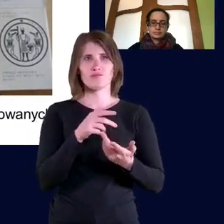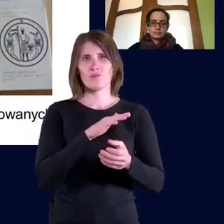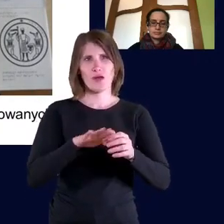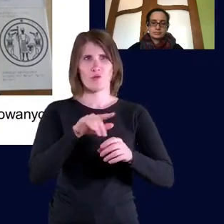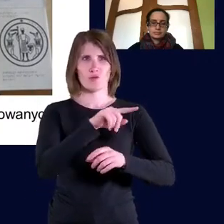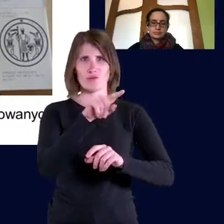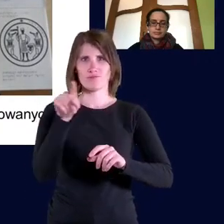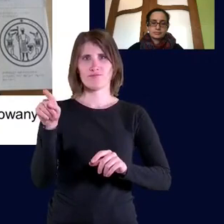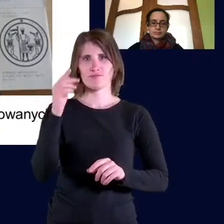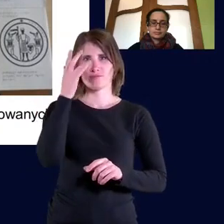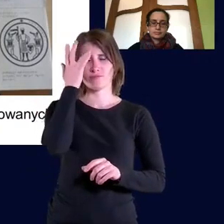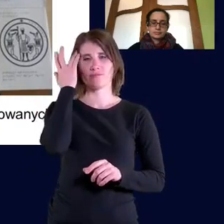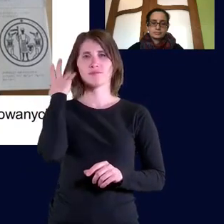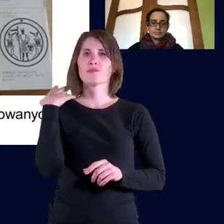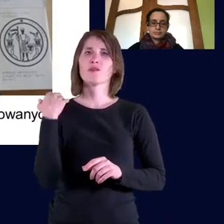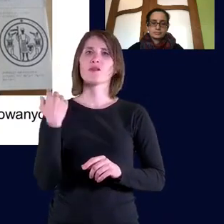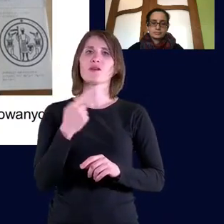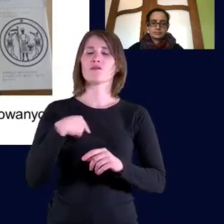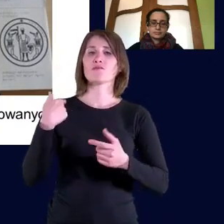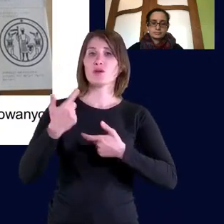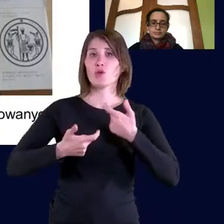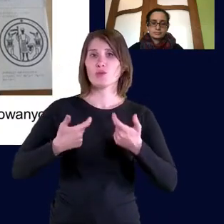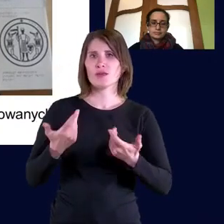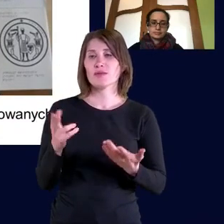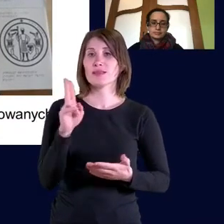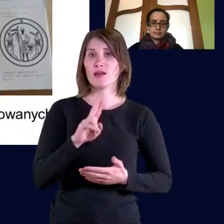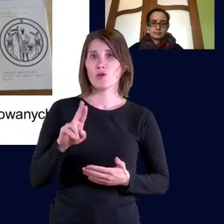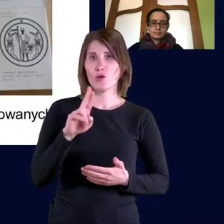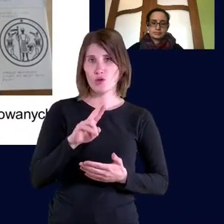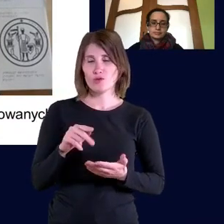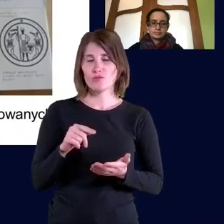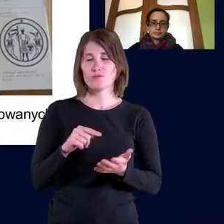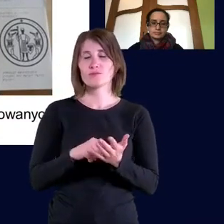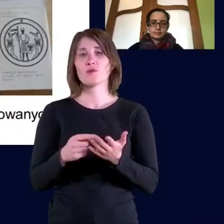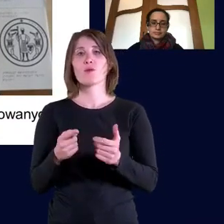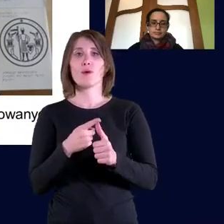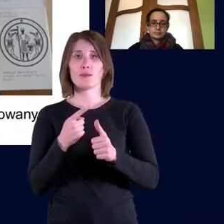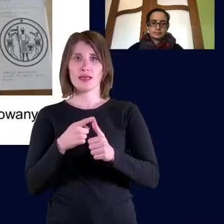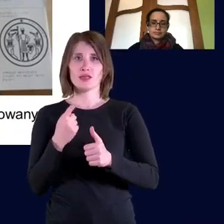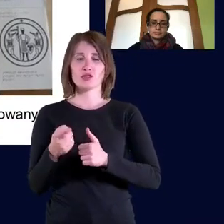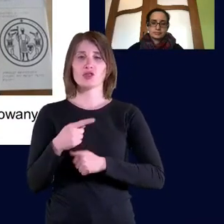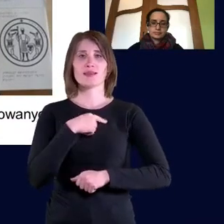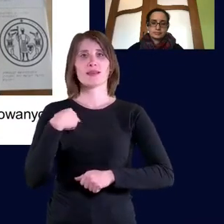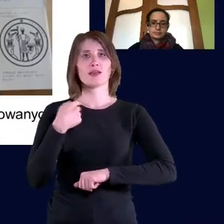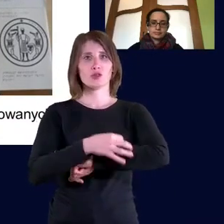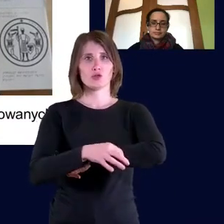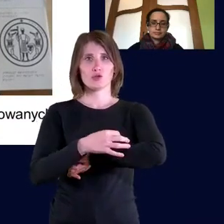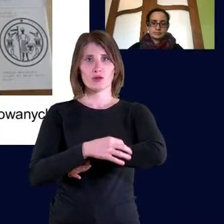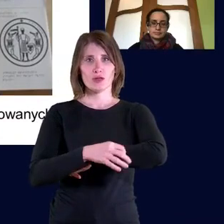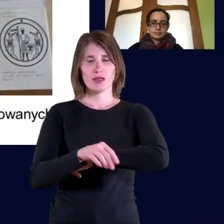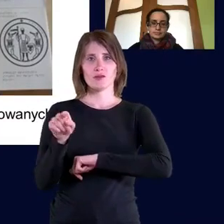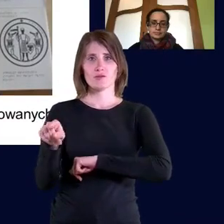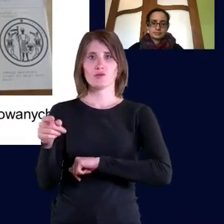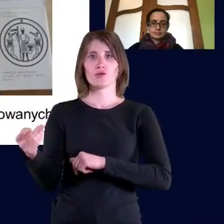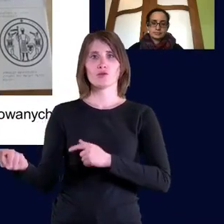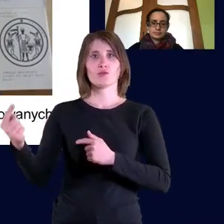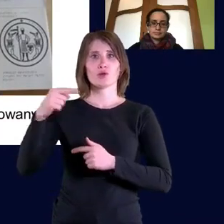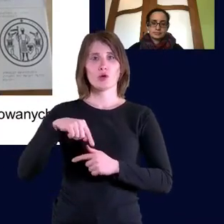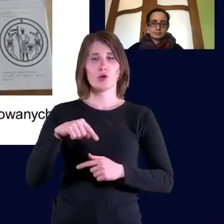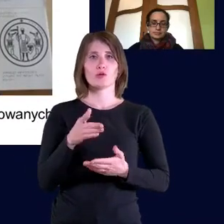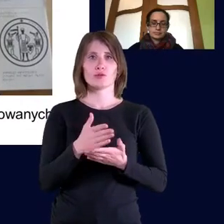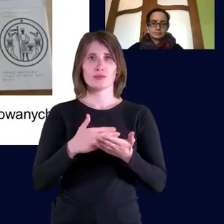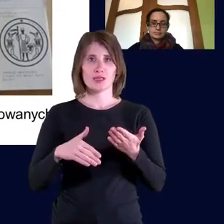I teraz dla kogo my to robimy przede wszystkim dla naszych studentów którzy Zgłaszają się do naszego działu na nasz uniwersytet